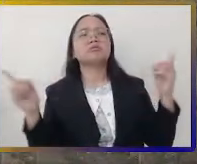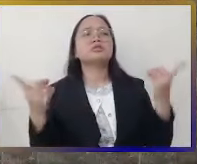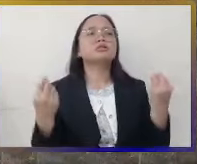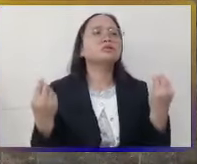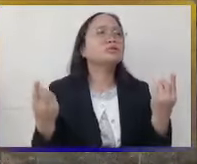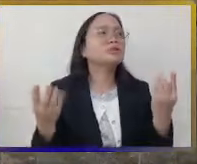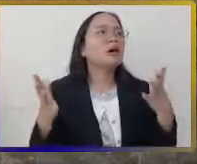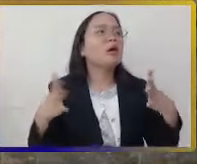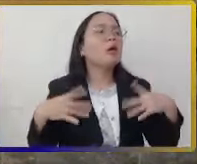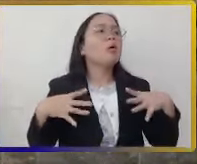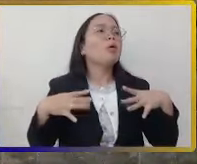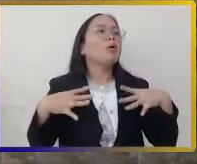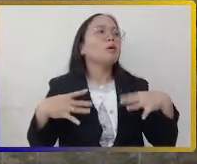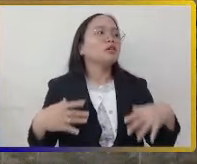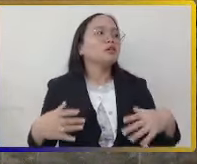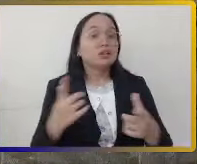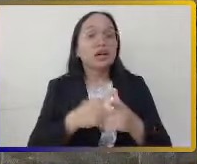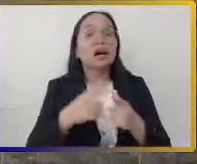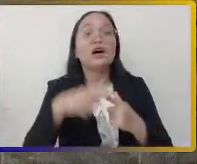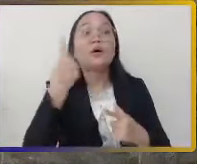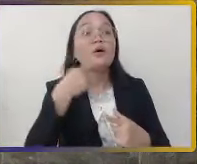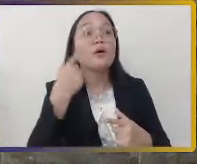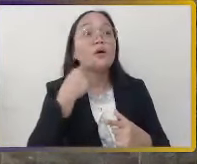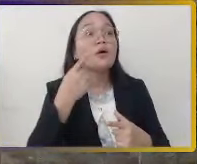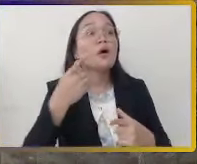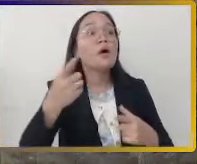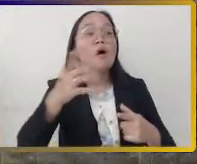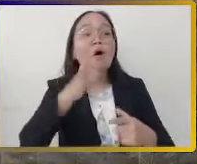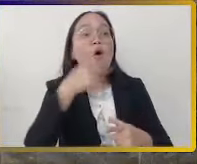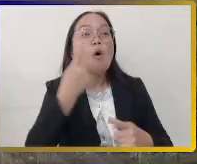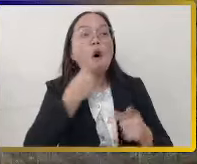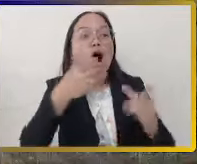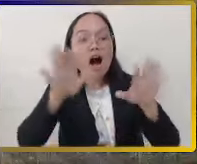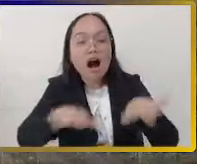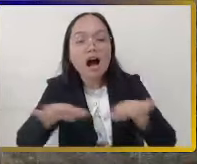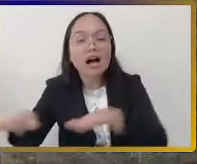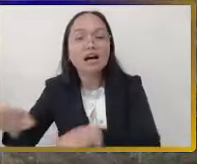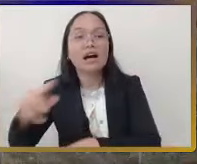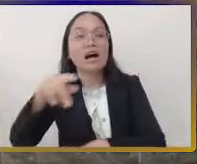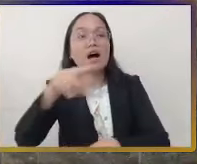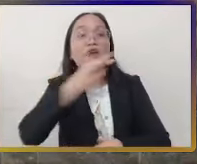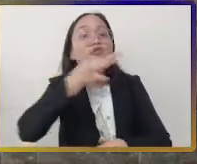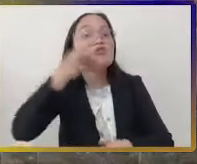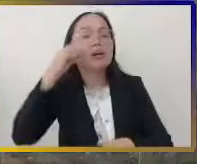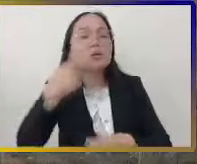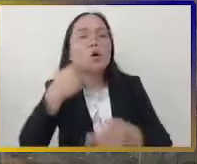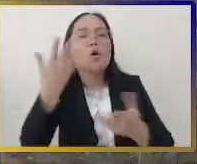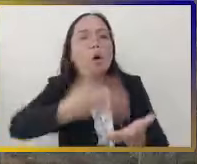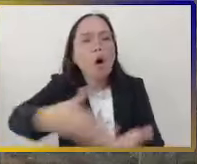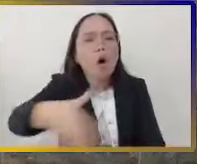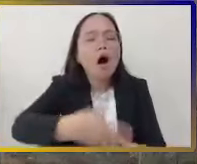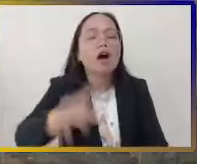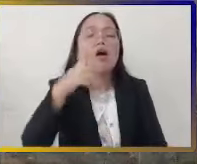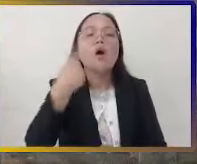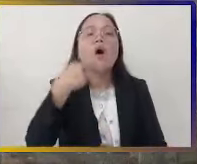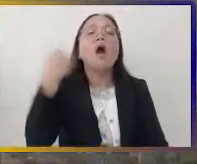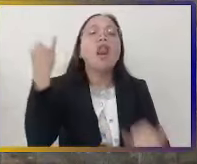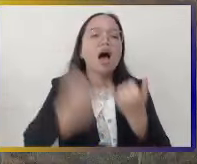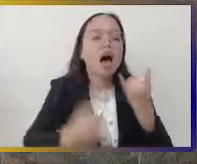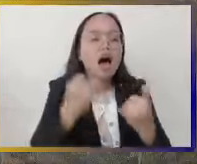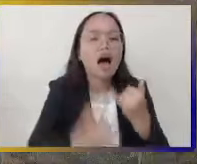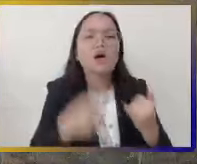Yeah. Sino ang taga-bilad ng palay? Bunso. Sino ang taga-walis? Bunso.